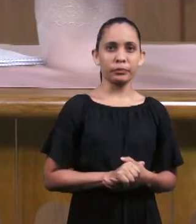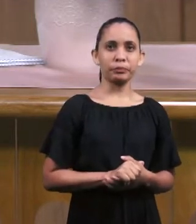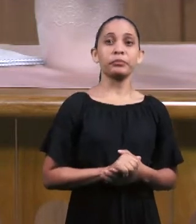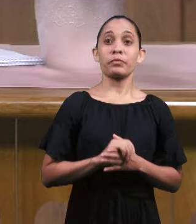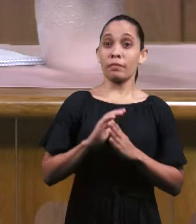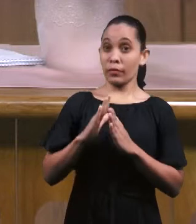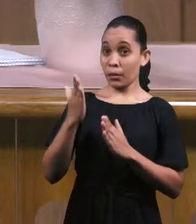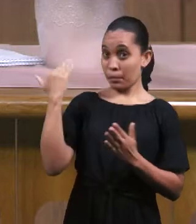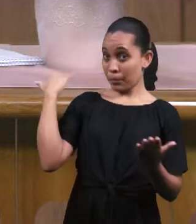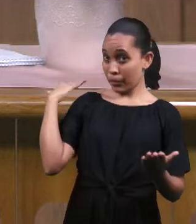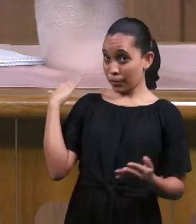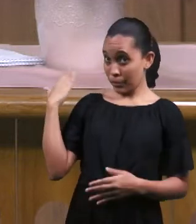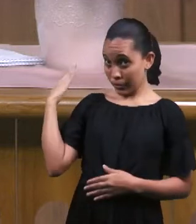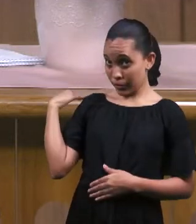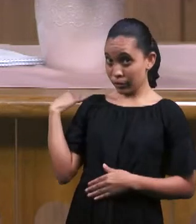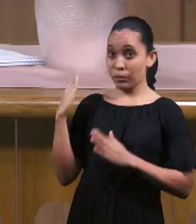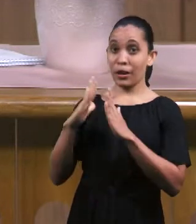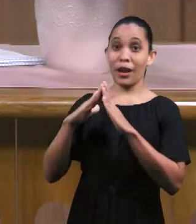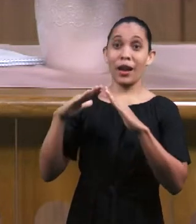de philosophes,